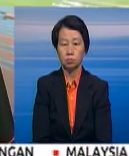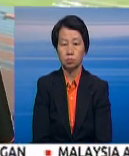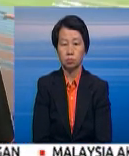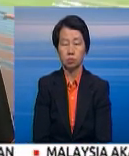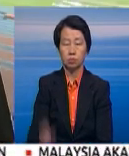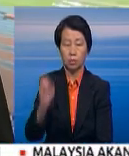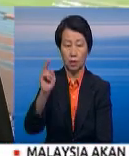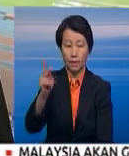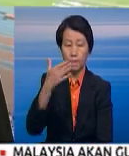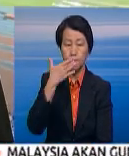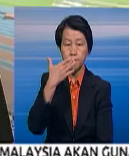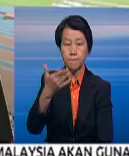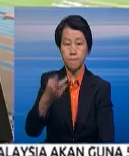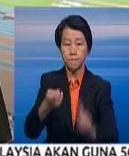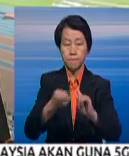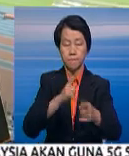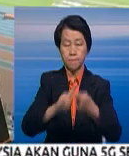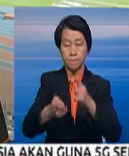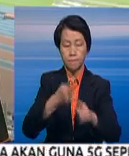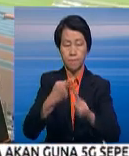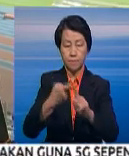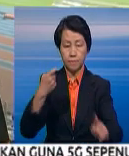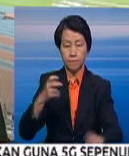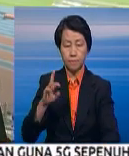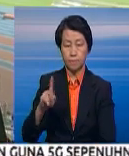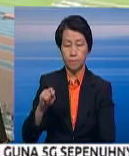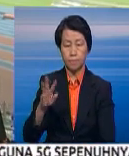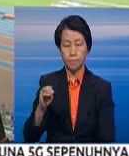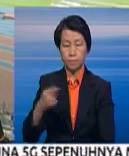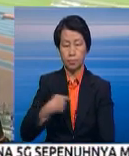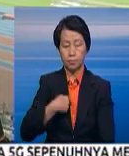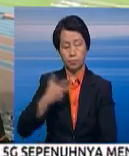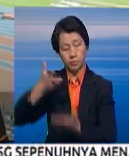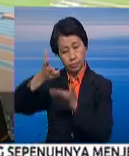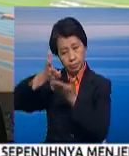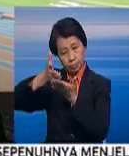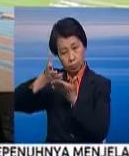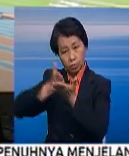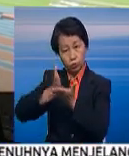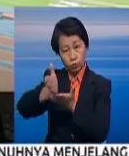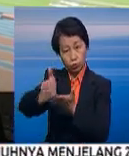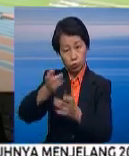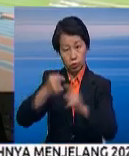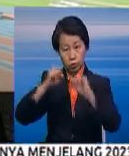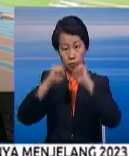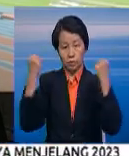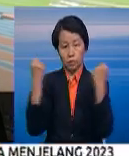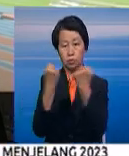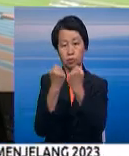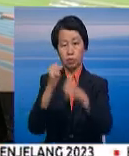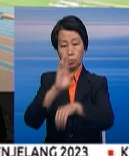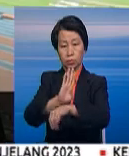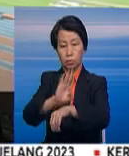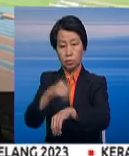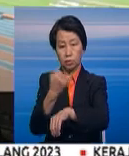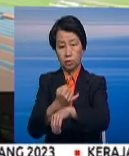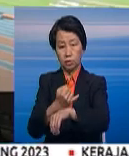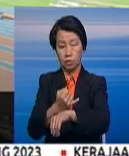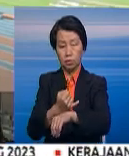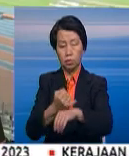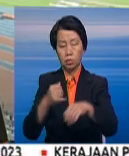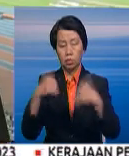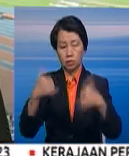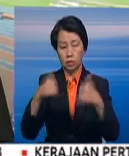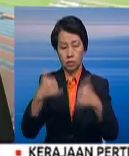Baik, terima kasih rakan penyampai di Angkasa Puri. Saya sedang berintas langsung dari Stadium Nasional Bukit Jalil sempena aksi